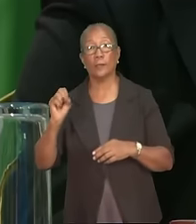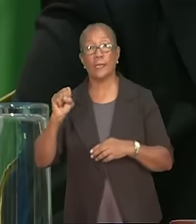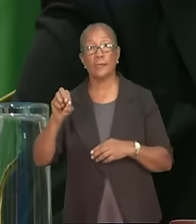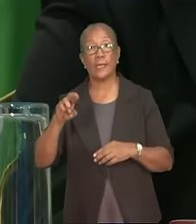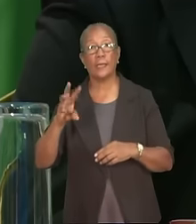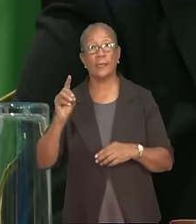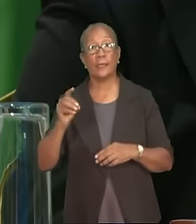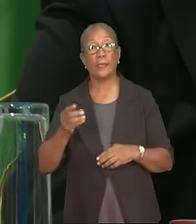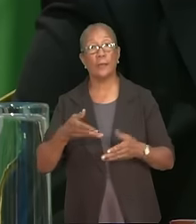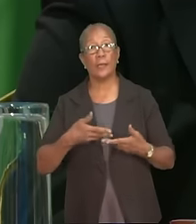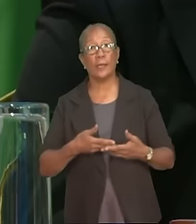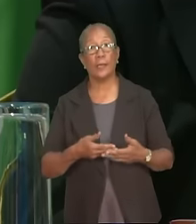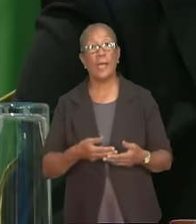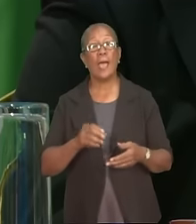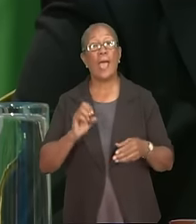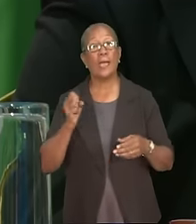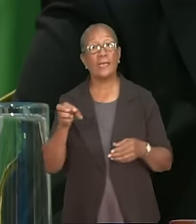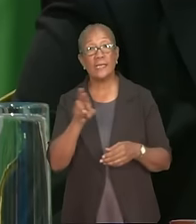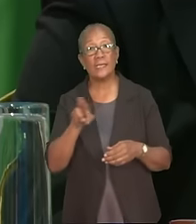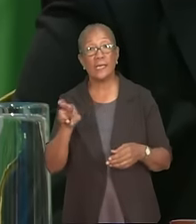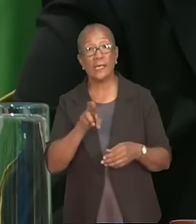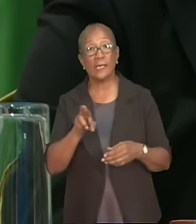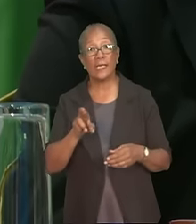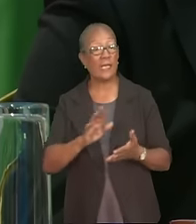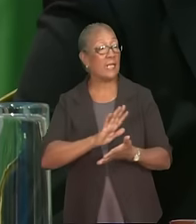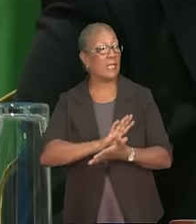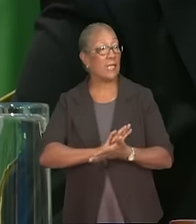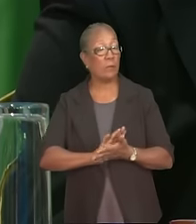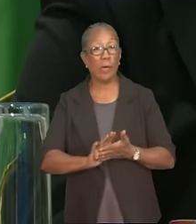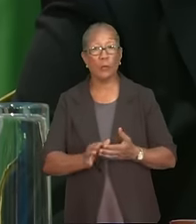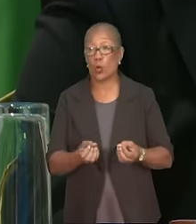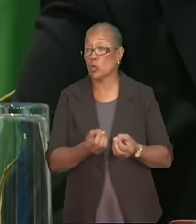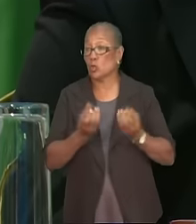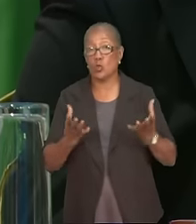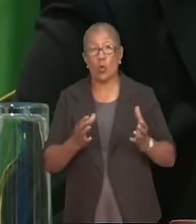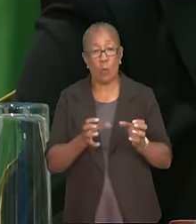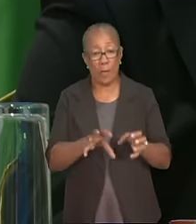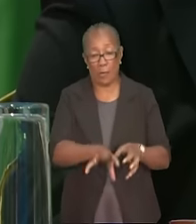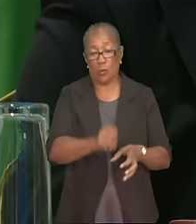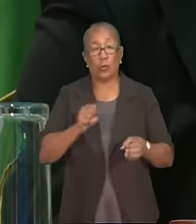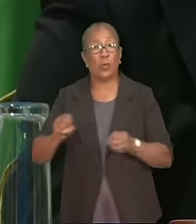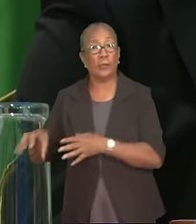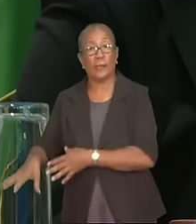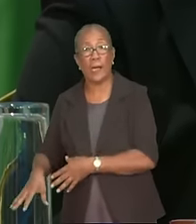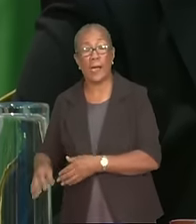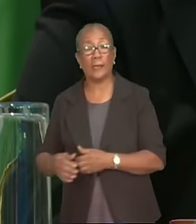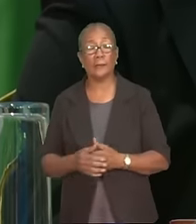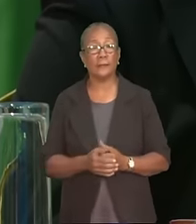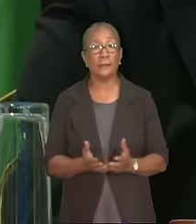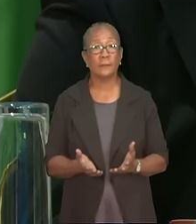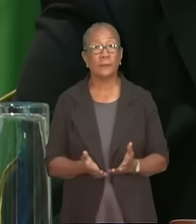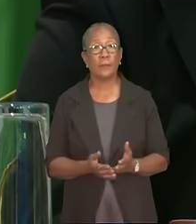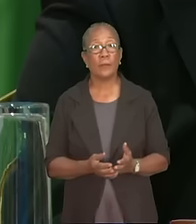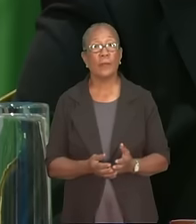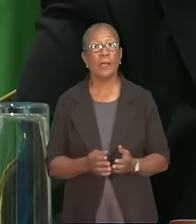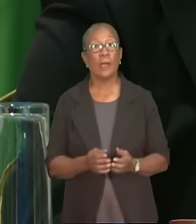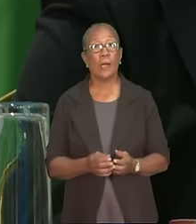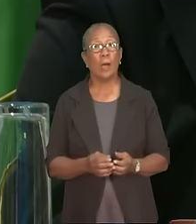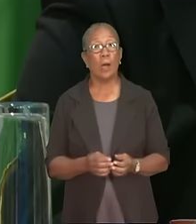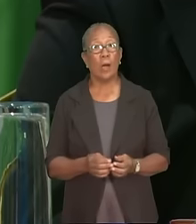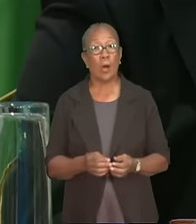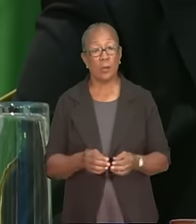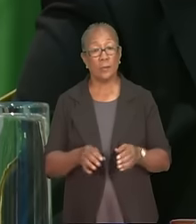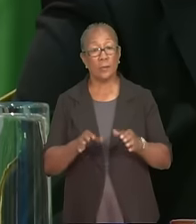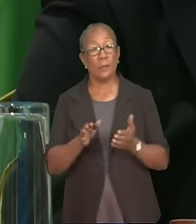altijd een reden. Niemand wordt zomaar uit het bestand gehaald. Er vindt opschoning van het bestand plaats. Ons bestand